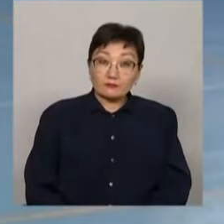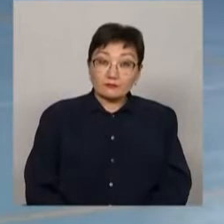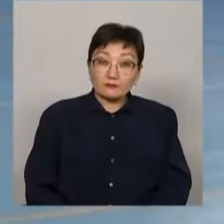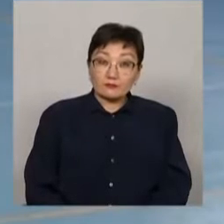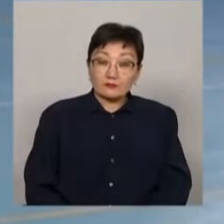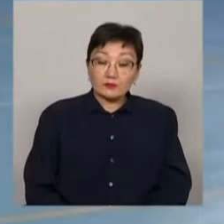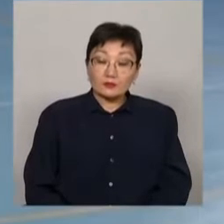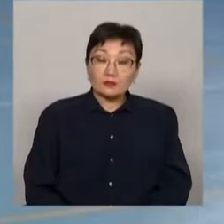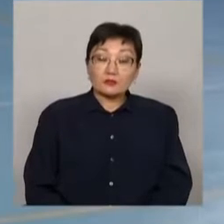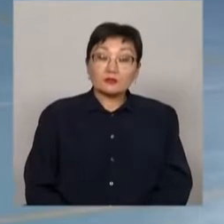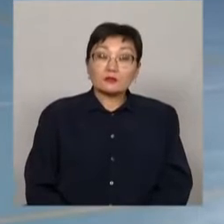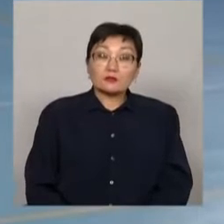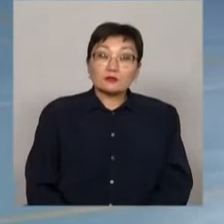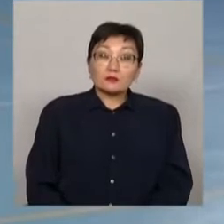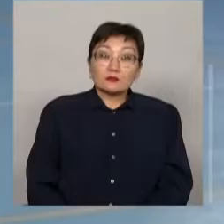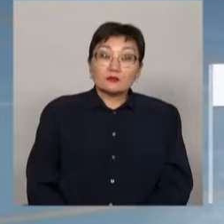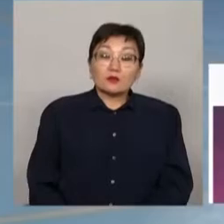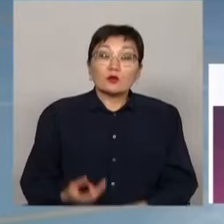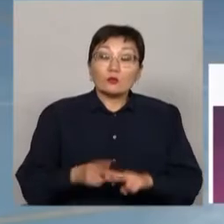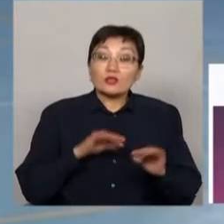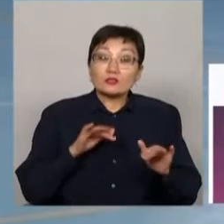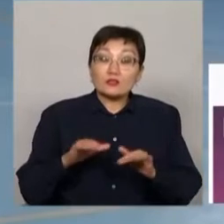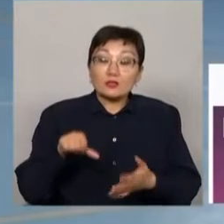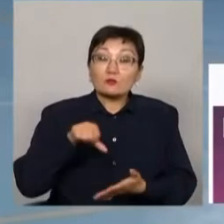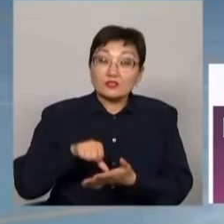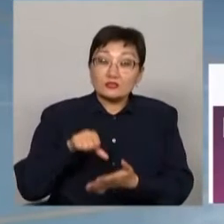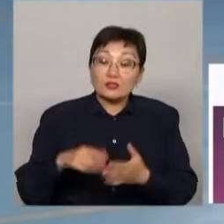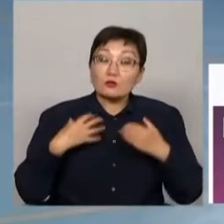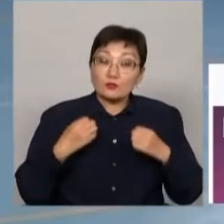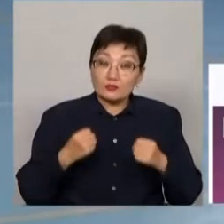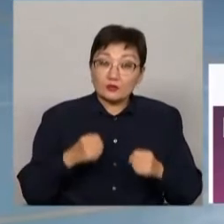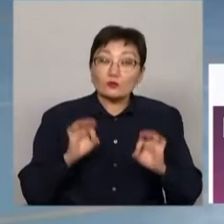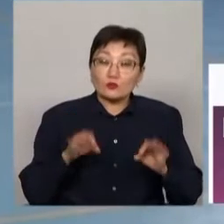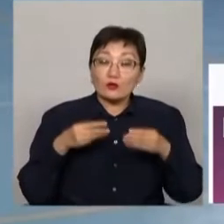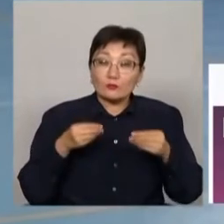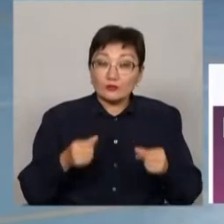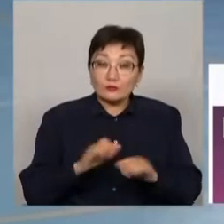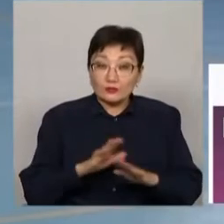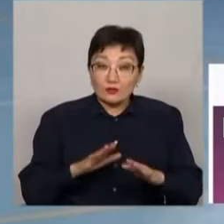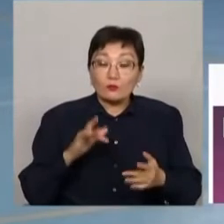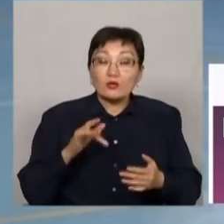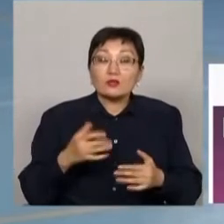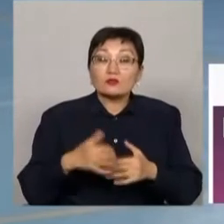Надеюсь, что данное мероприятие... Бұл іс-шара қатысушылардың денсаулығына оң әсер етіп қана қоймай,